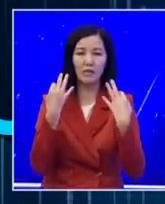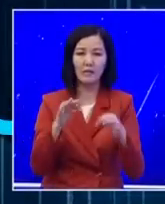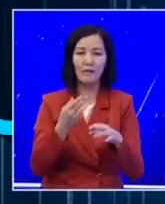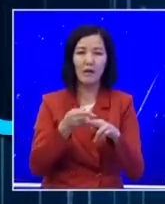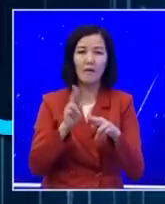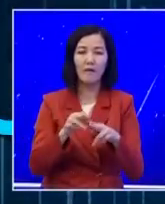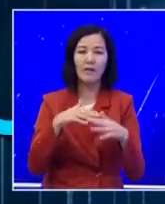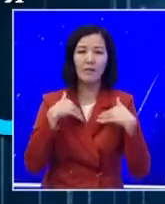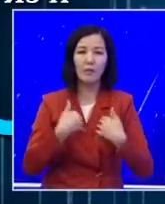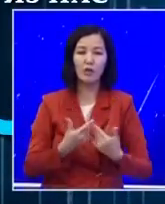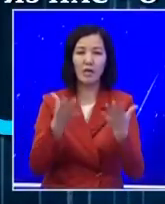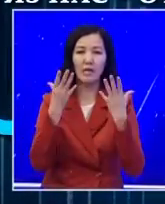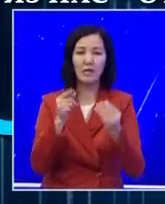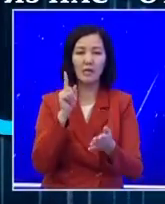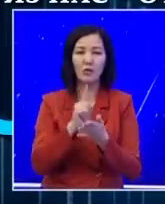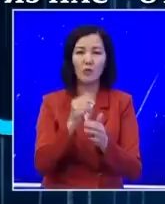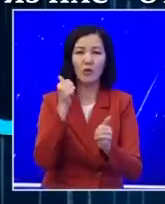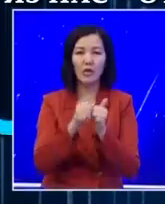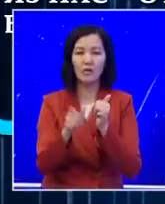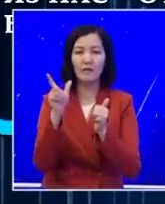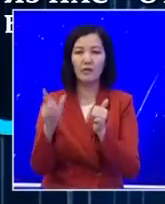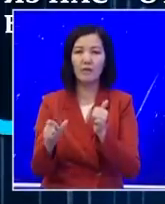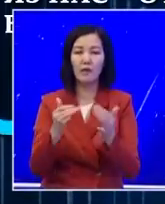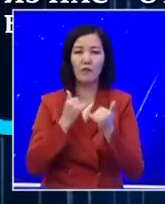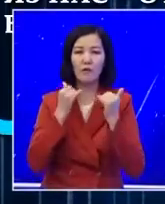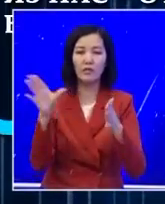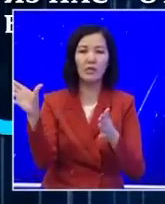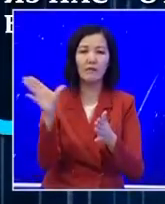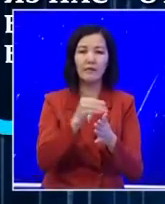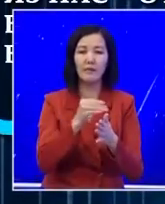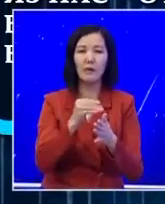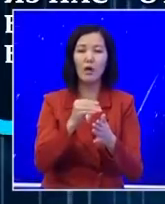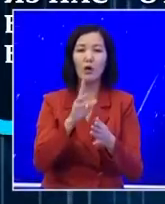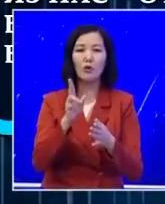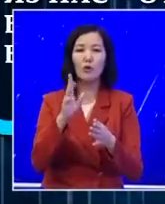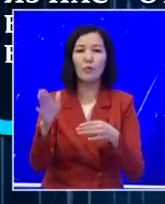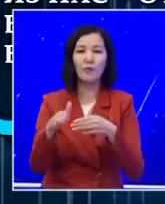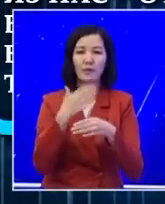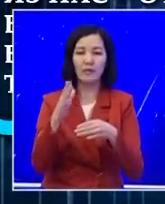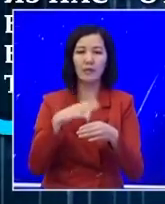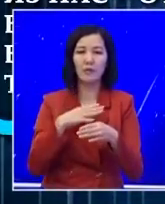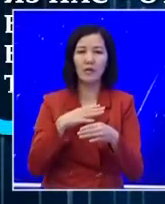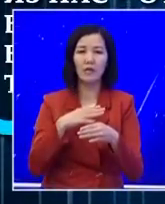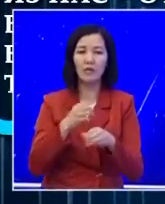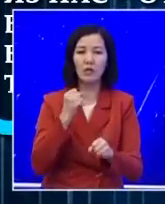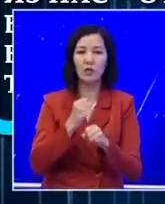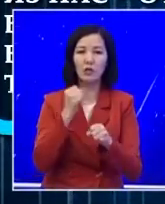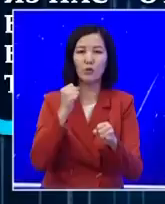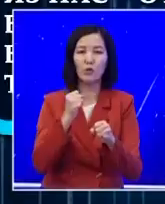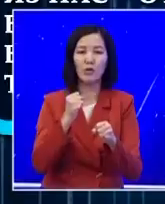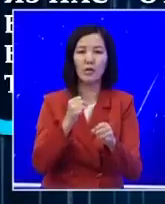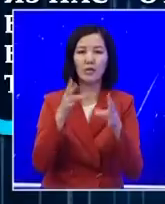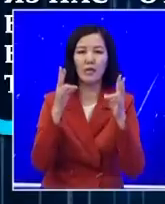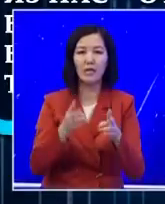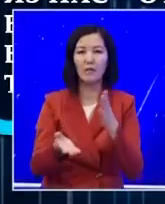этот печальный день долг каждого из нас – отдать дань уважения всем, кто безвинно пострадал в одной из самых жестоких трагедий